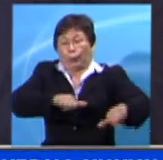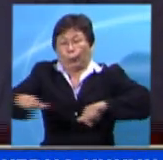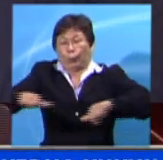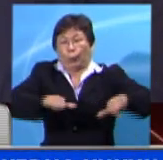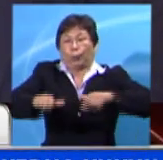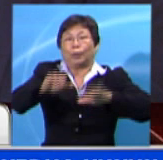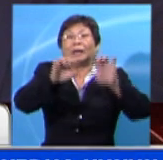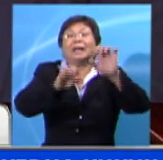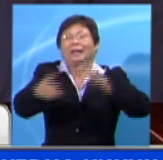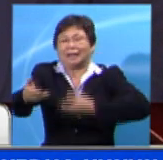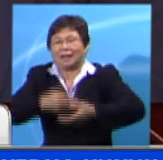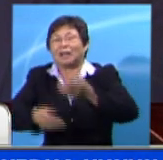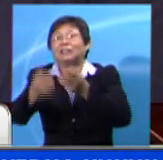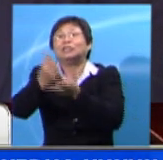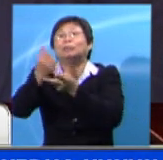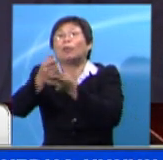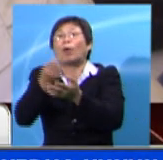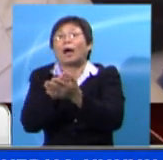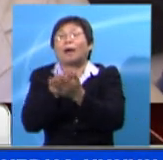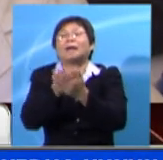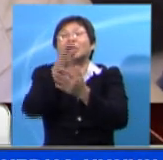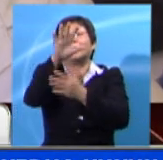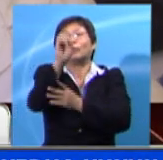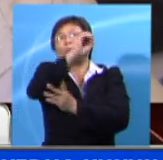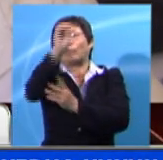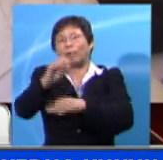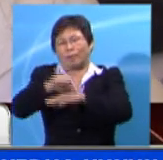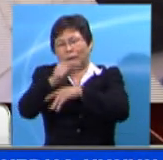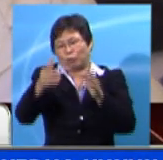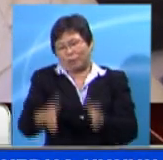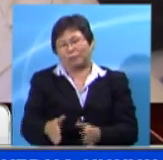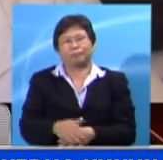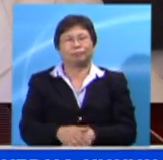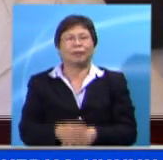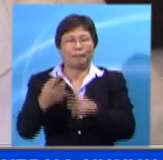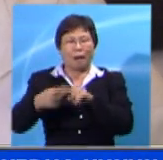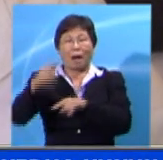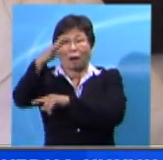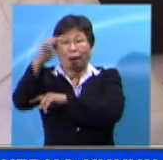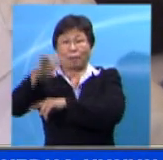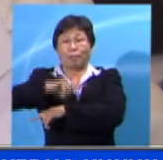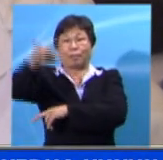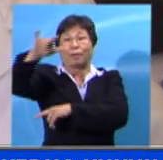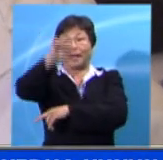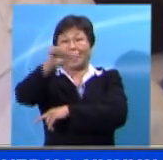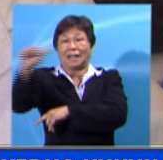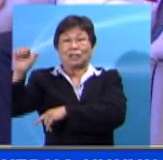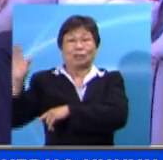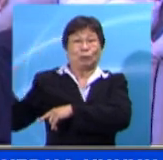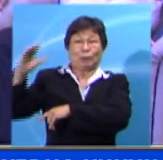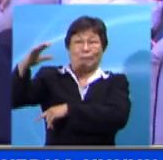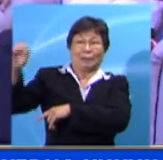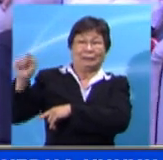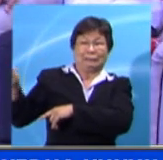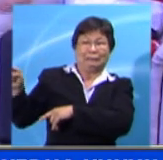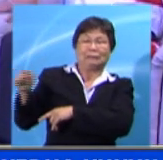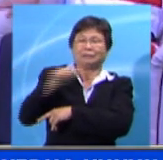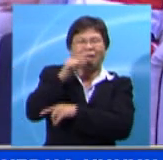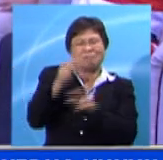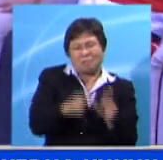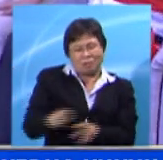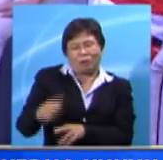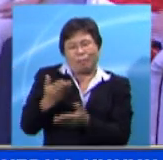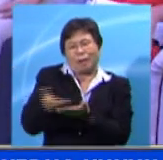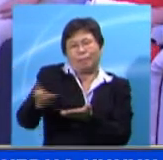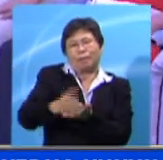penjimatan kos sehingga 50% kepada pelanggan bagaimanapun Syarikat penerbangan tambang rendah itu tidak merancang untuk